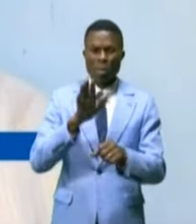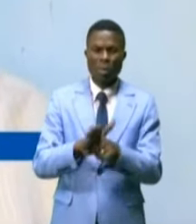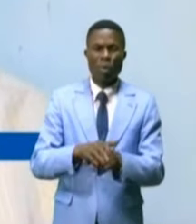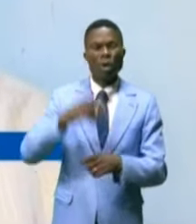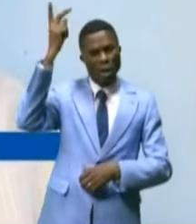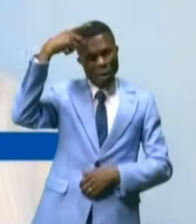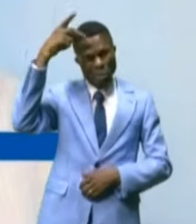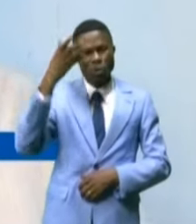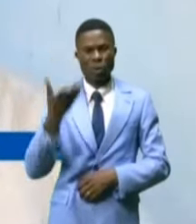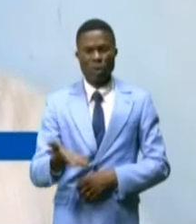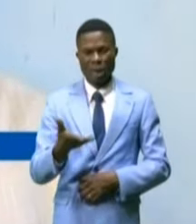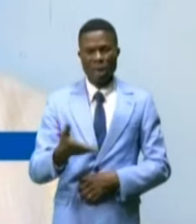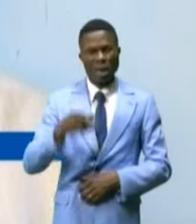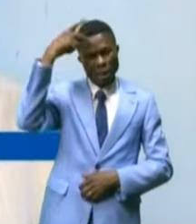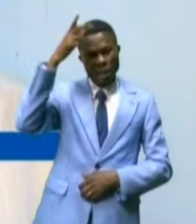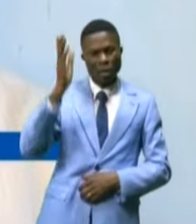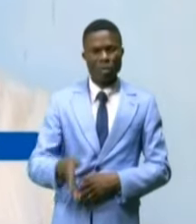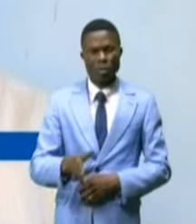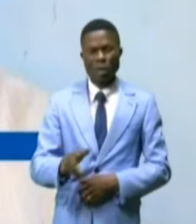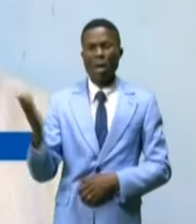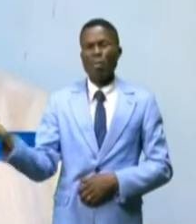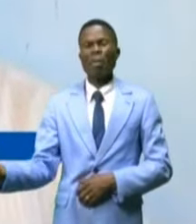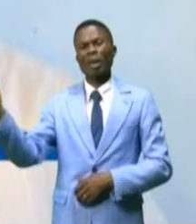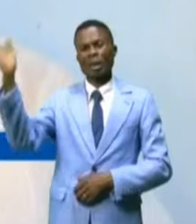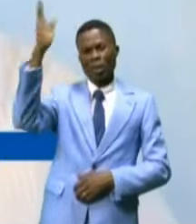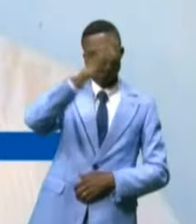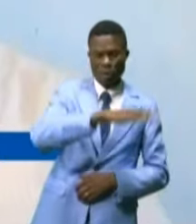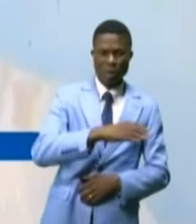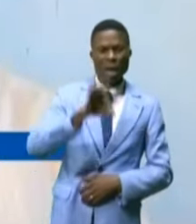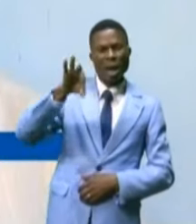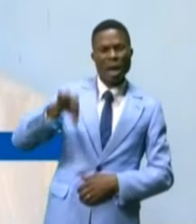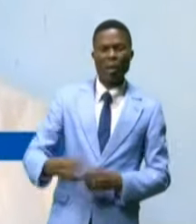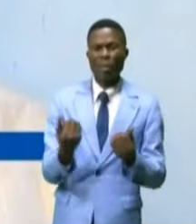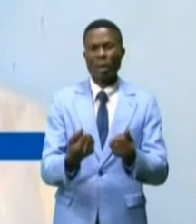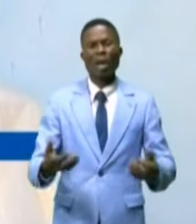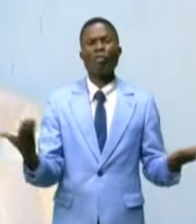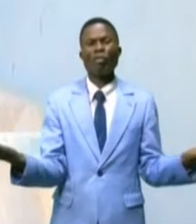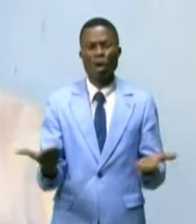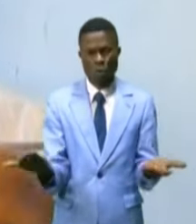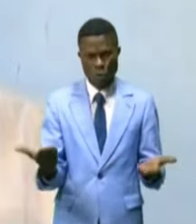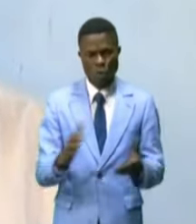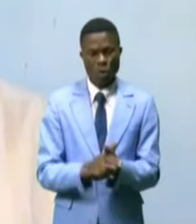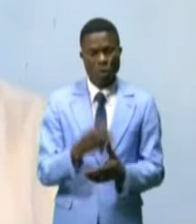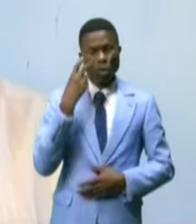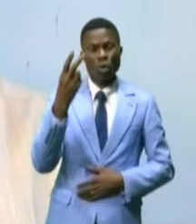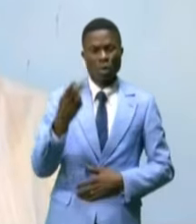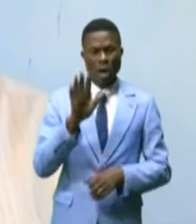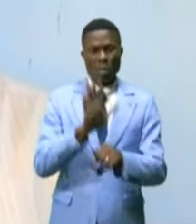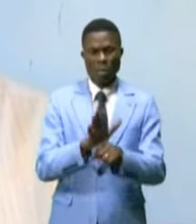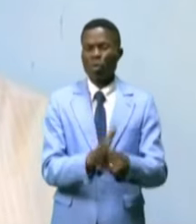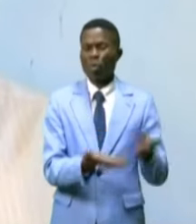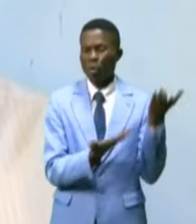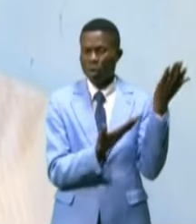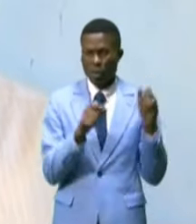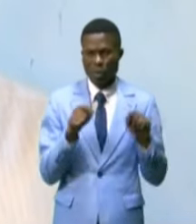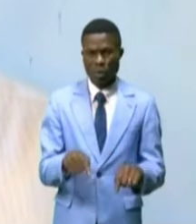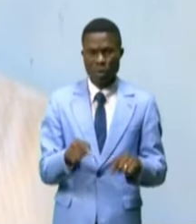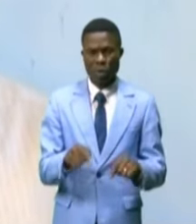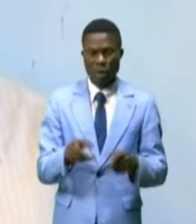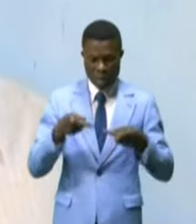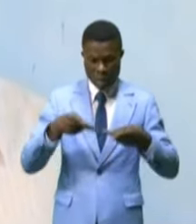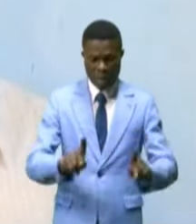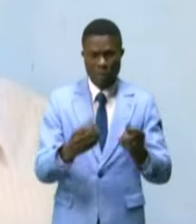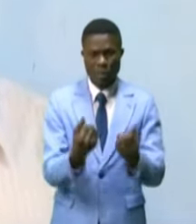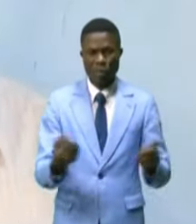de politiciens le long de la journée. Où est l'intérêt de l'enfant? Nous estimons qu'il est important aujourd'hui de permettre